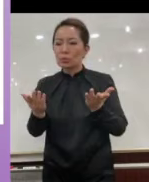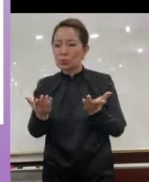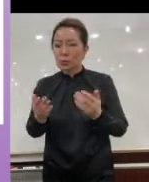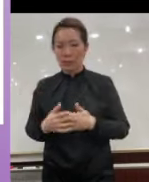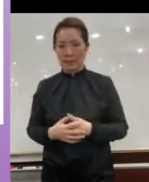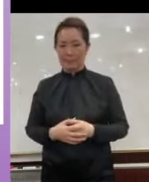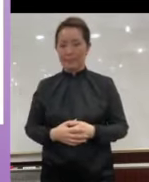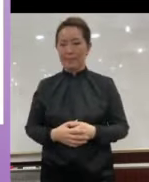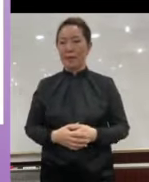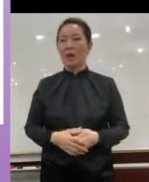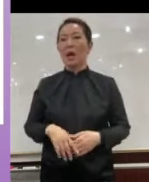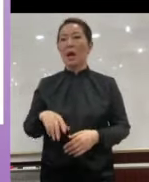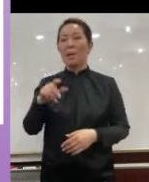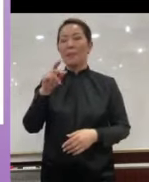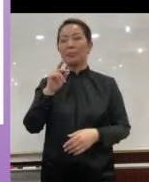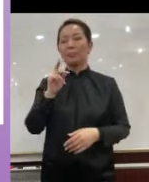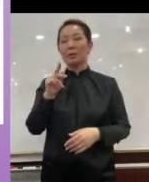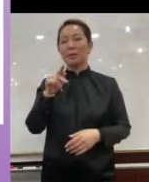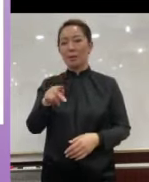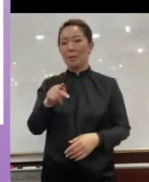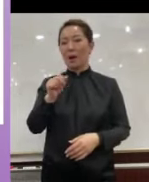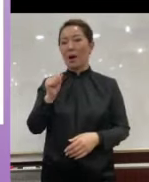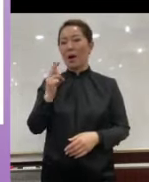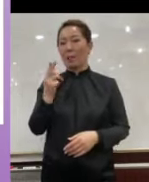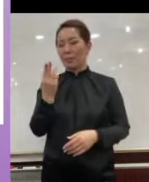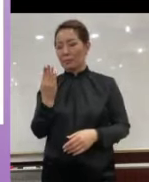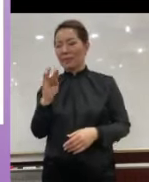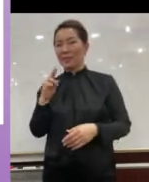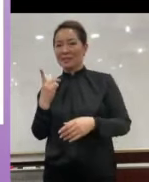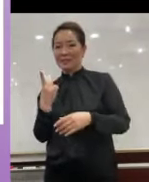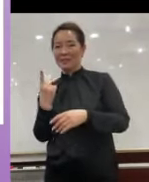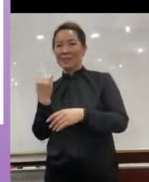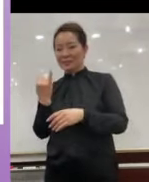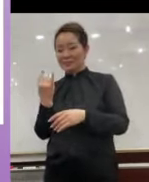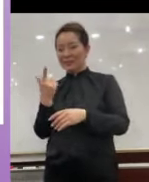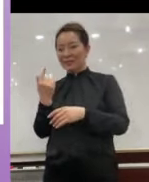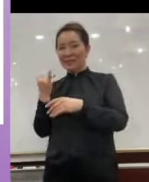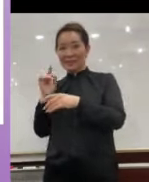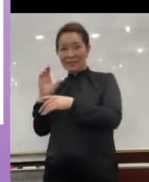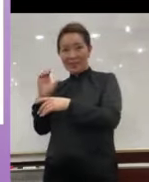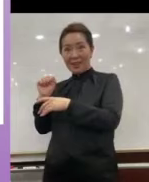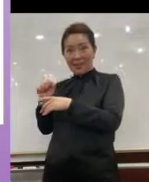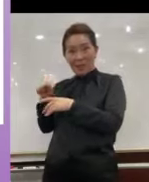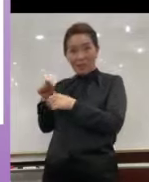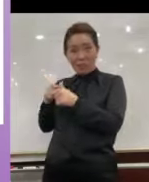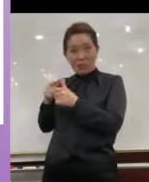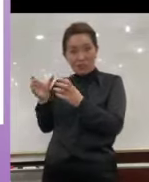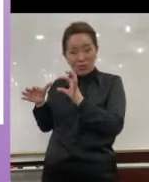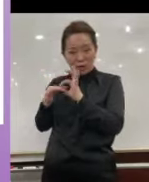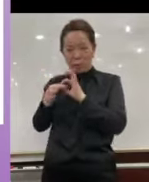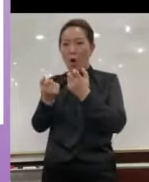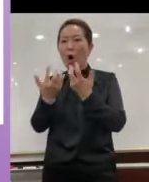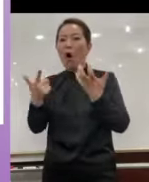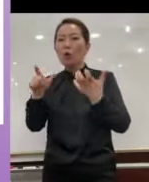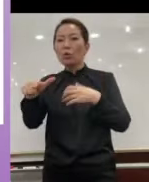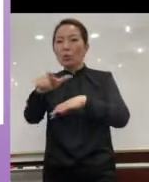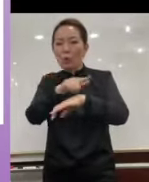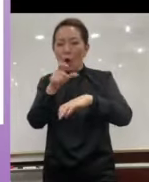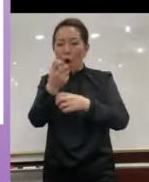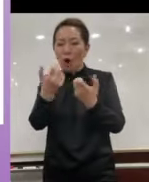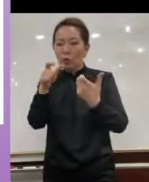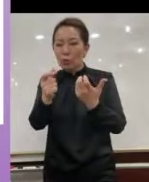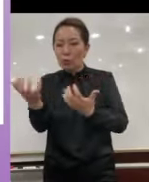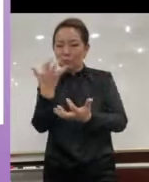гэхээр public гэдэг утгаас гаралтай. Тэгэхээр олон хүн одоо цуулсан газар гэдэг нэртэй.